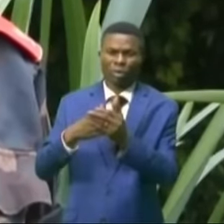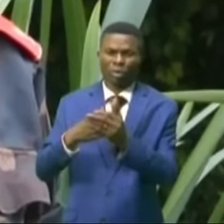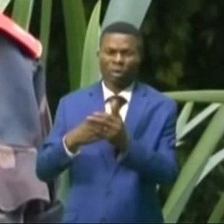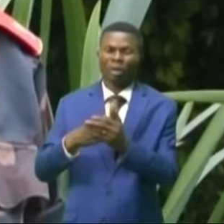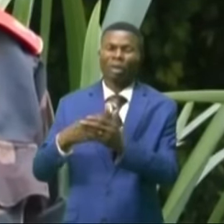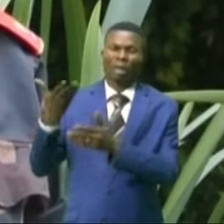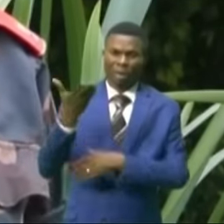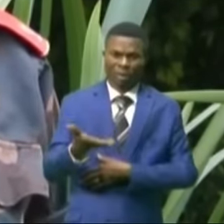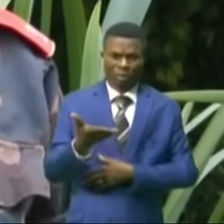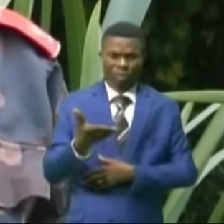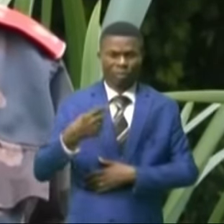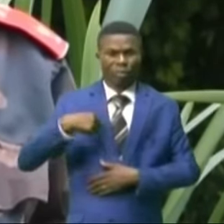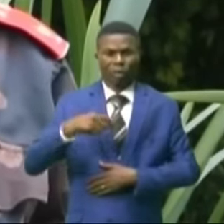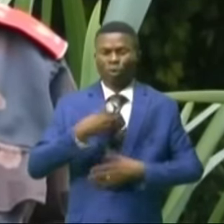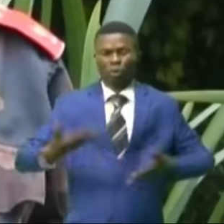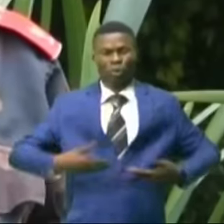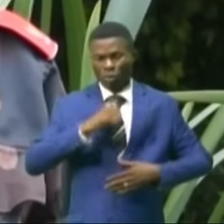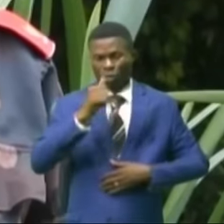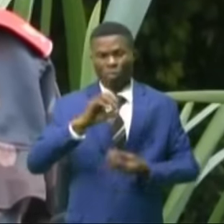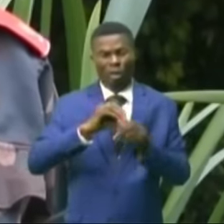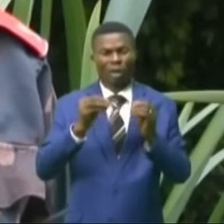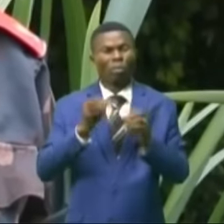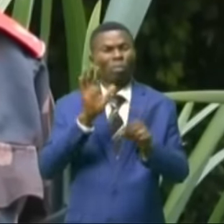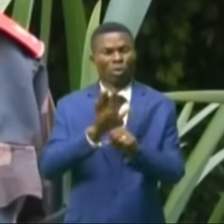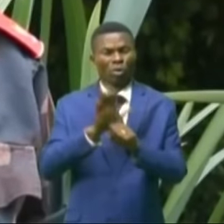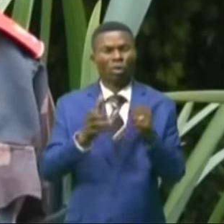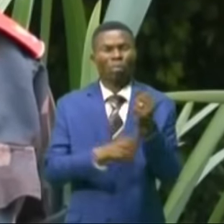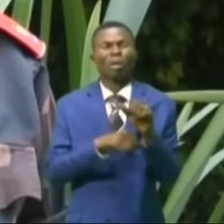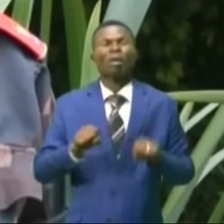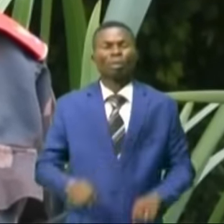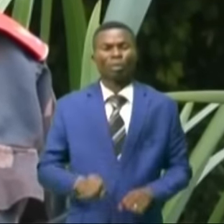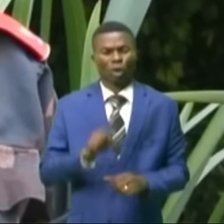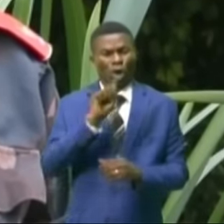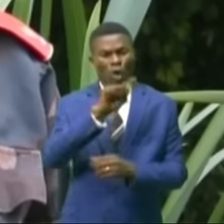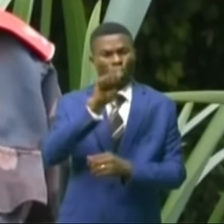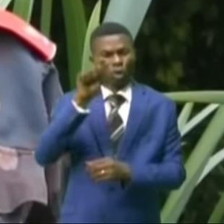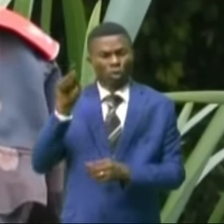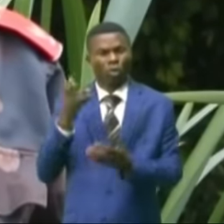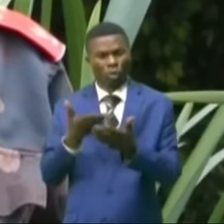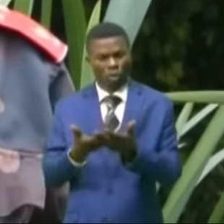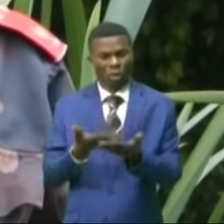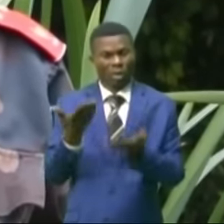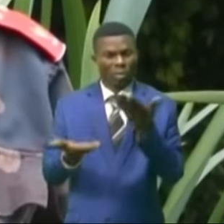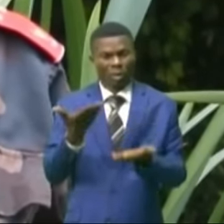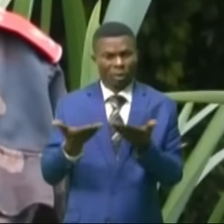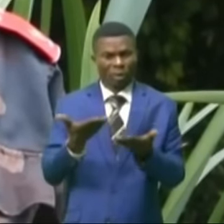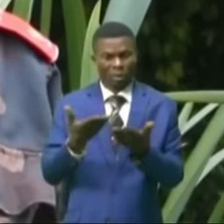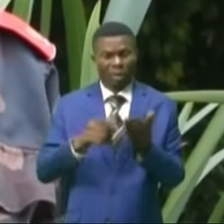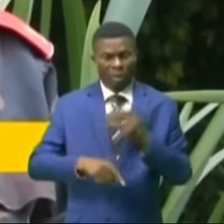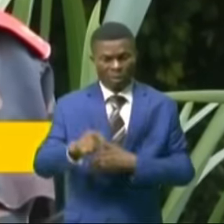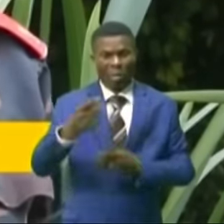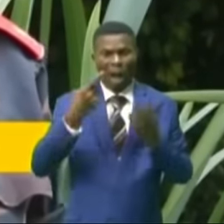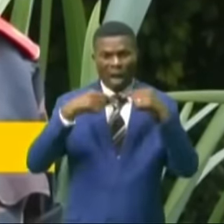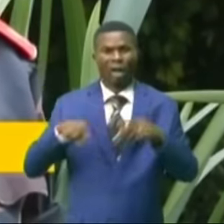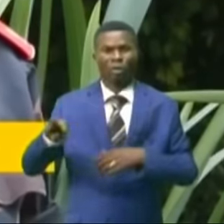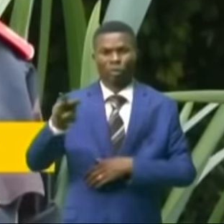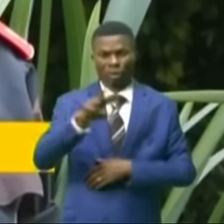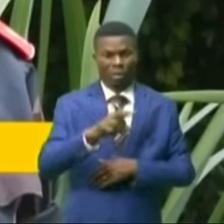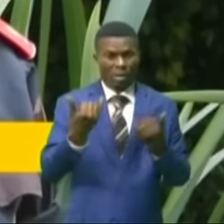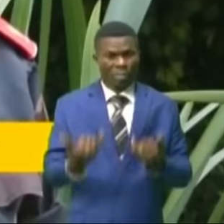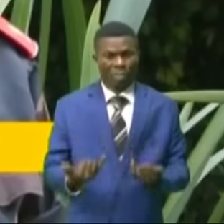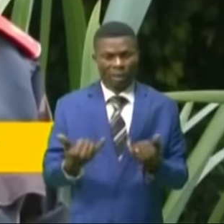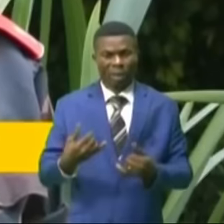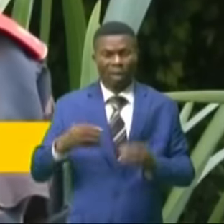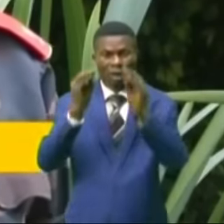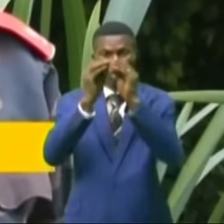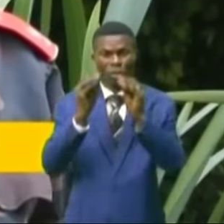agresseurs. Nous déplorons le bilan que nous sommes en train de communiquer, qui peut évoluer dans les heures qui suivent, mais pour l'instant, nous